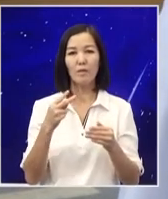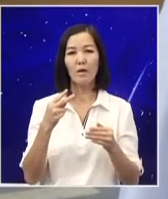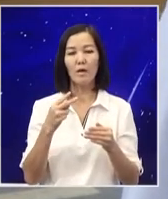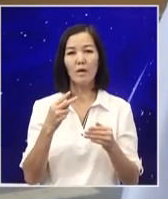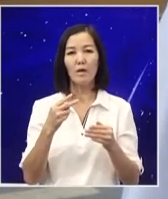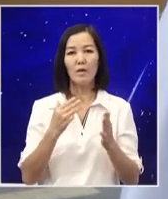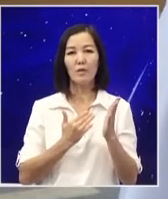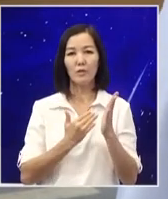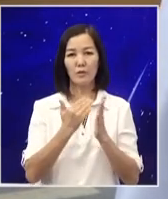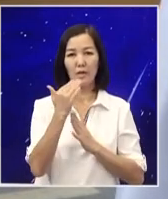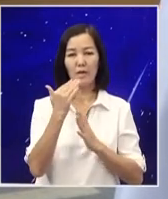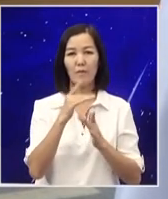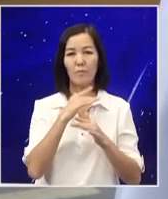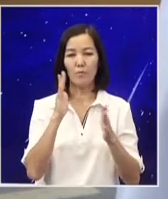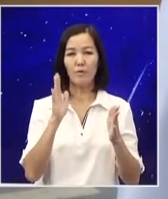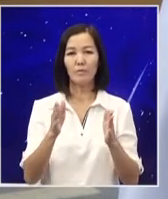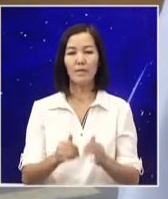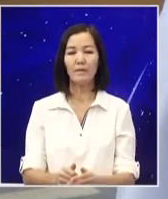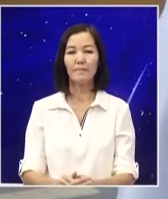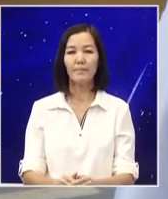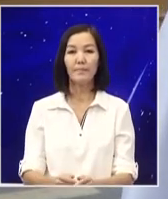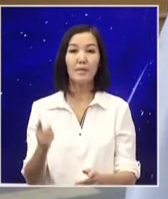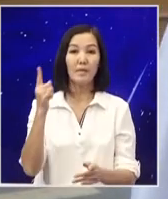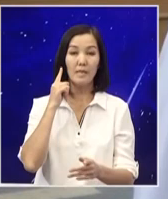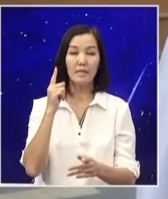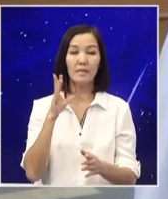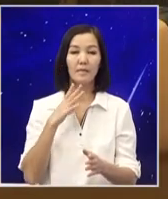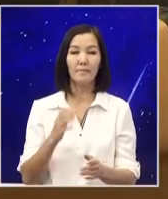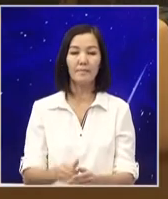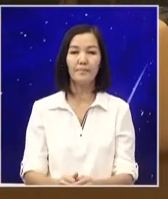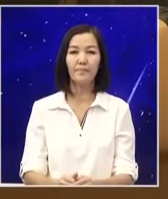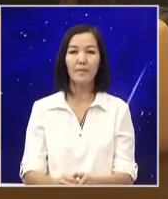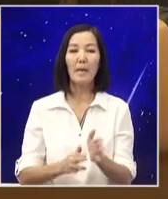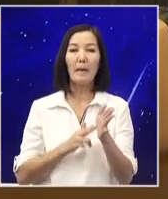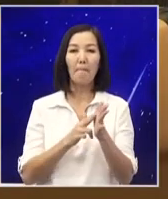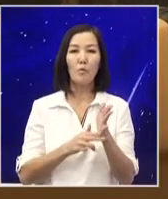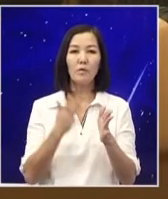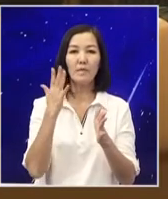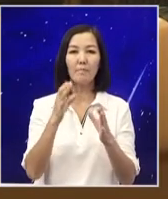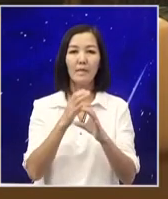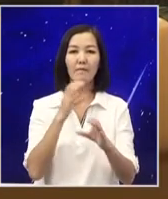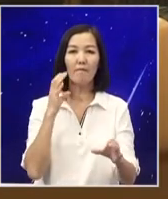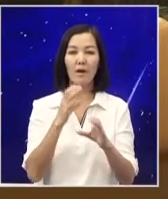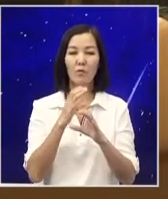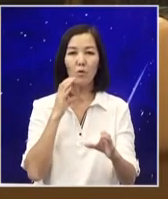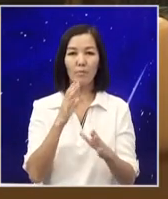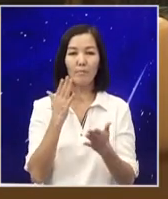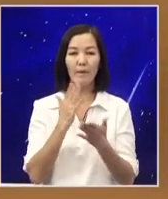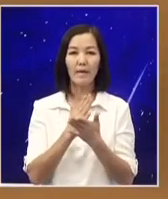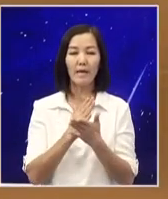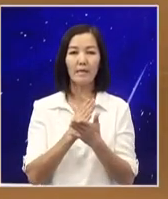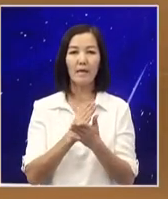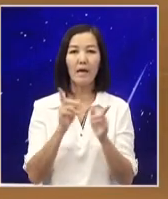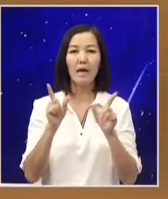адамды уже жайлап-жайлап көбейіватыр, адамды естіп уже кейіватыр. Пойызда 5 вагон бар, әрбірінде жолаушының қолайлы